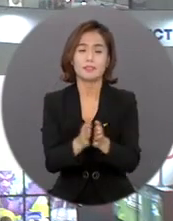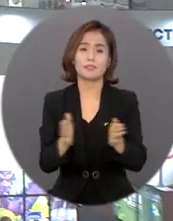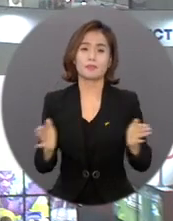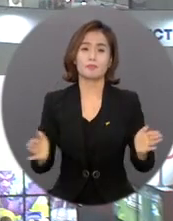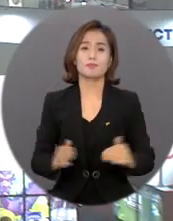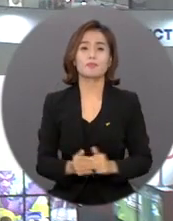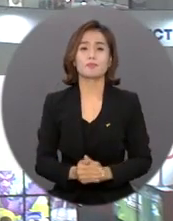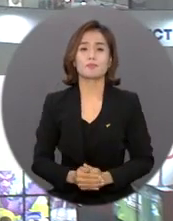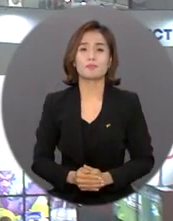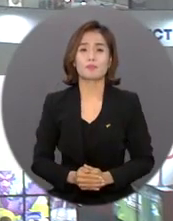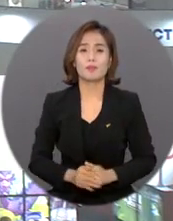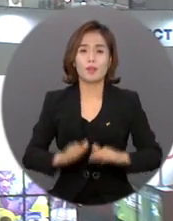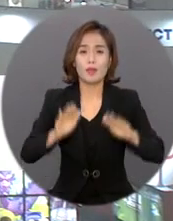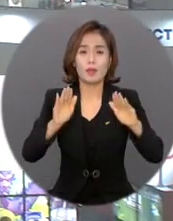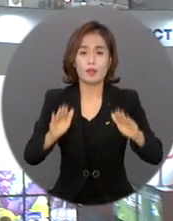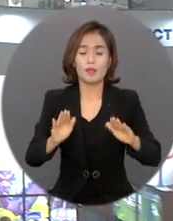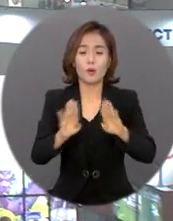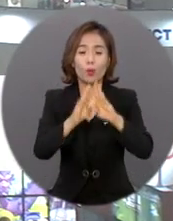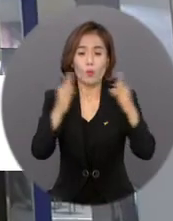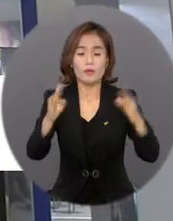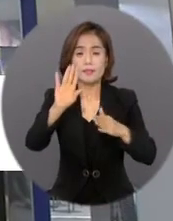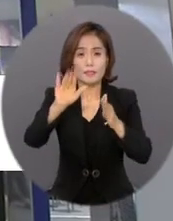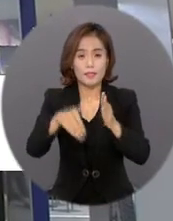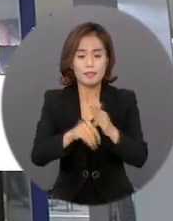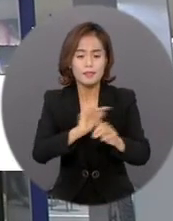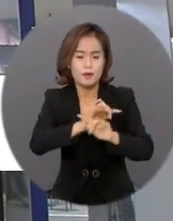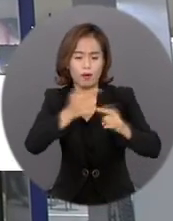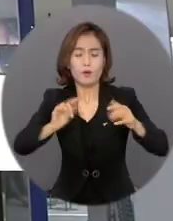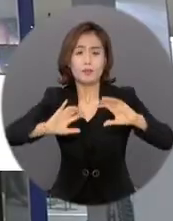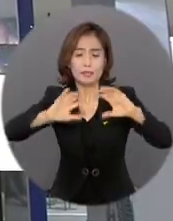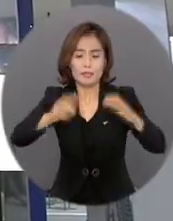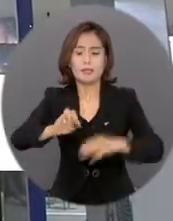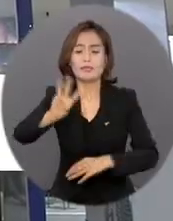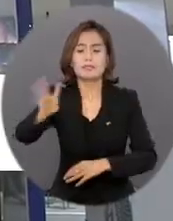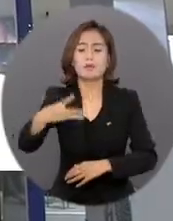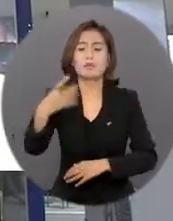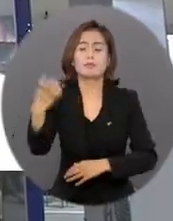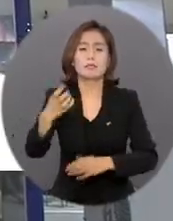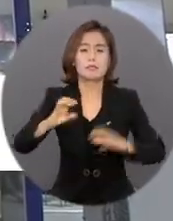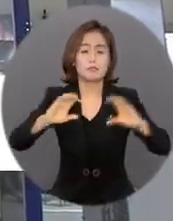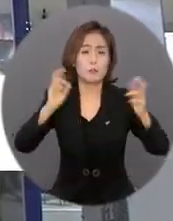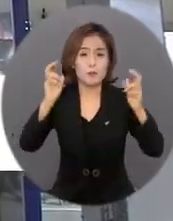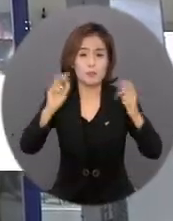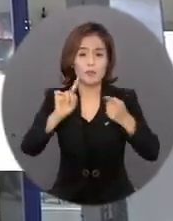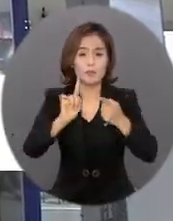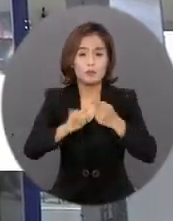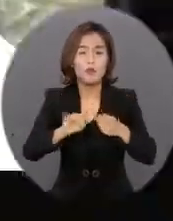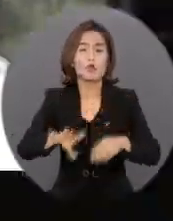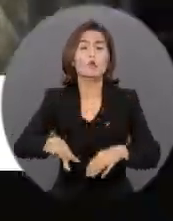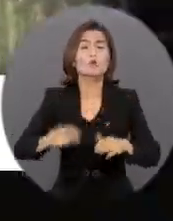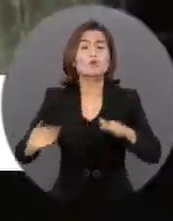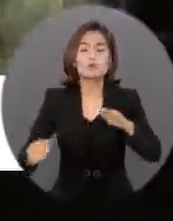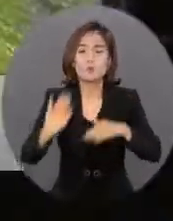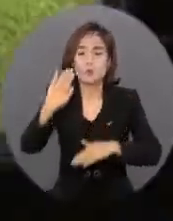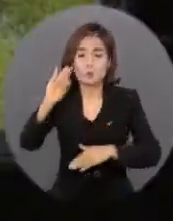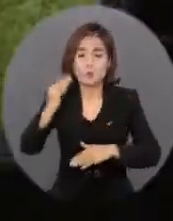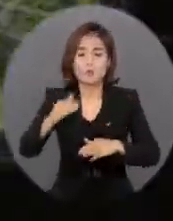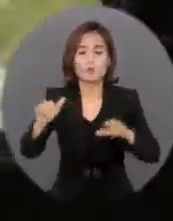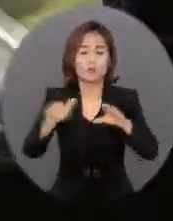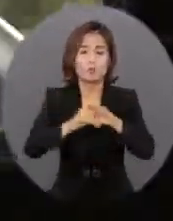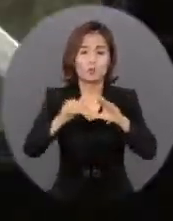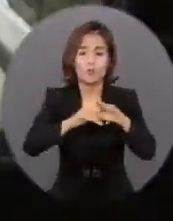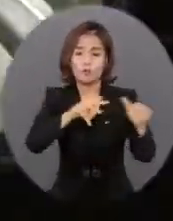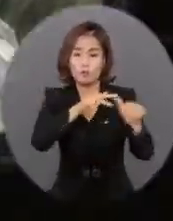개막했습니다. 이번 에이스페어에는 다양한 국적의 340여 개 업체들의 최신 문화 콘텐츠가